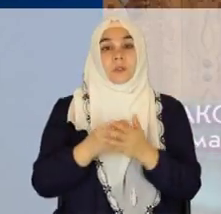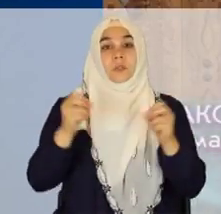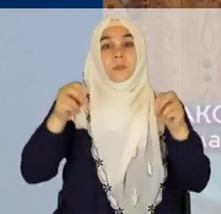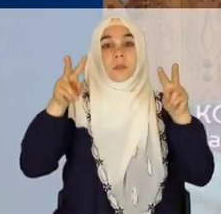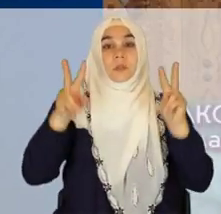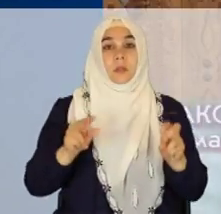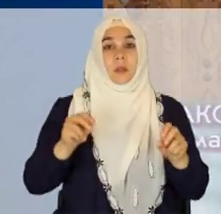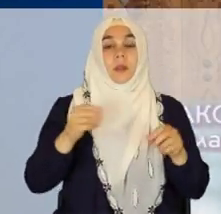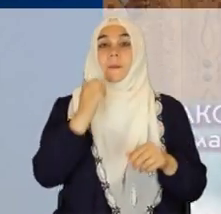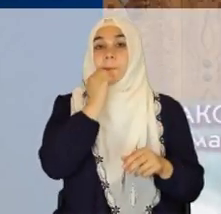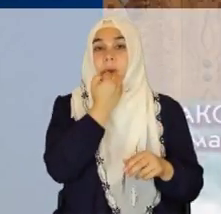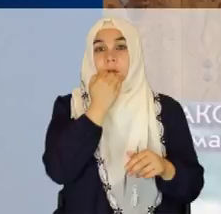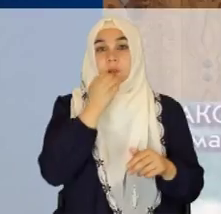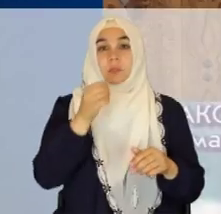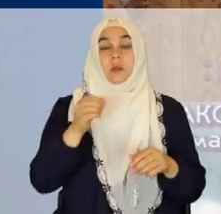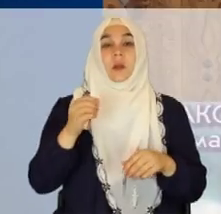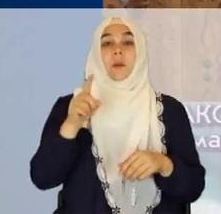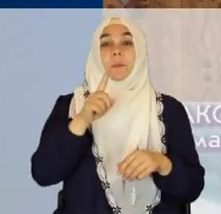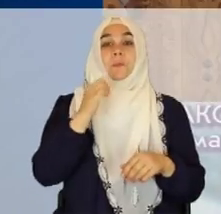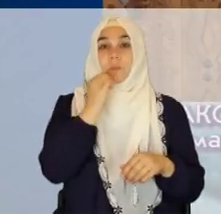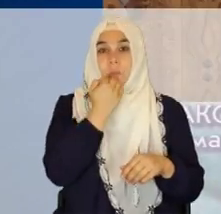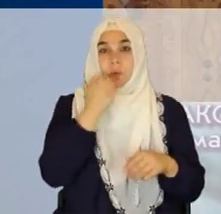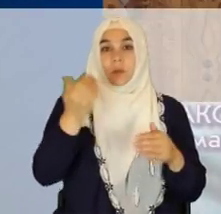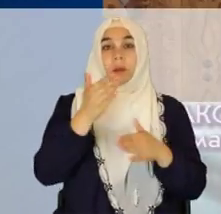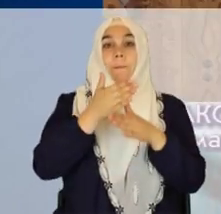moldan maxsus bo'lagini